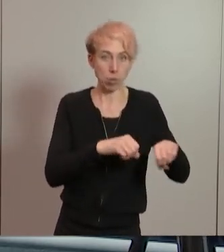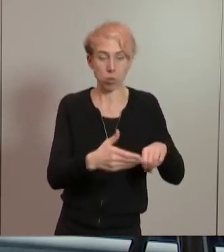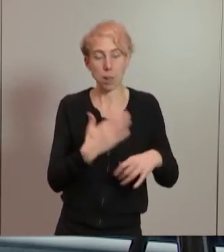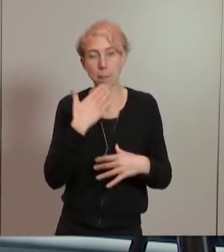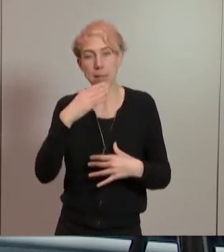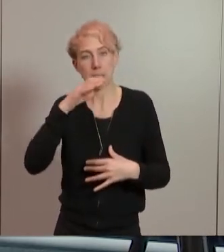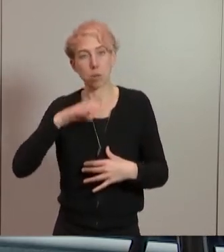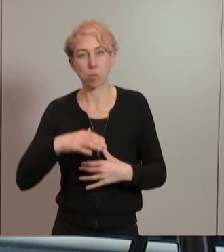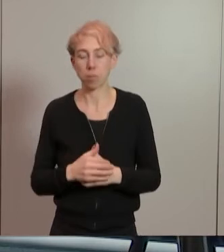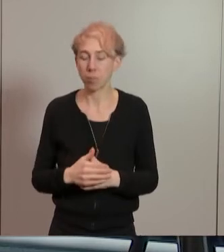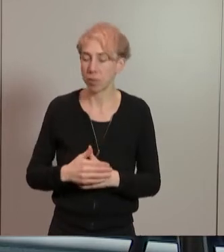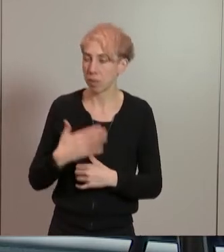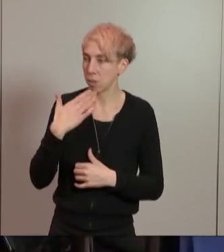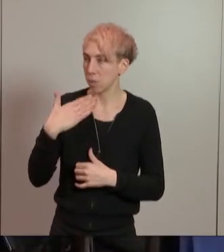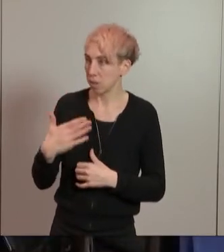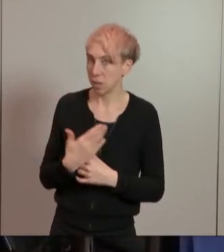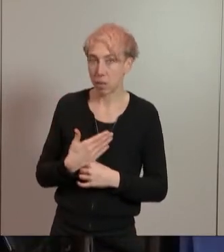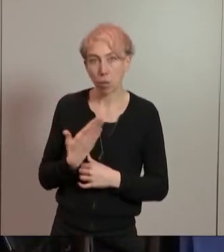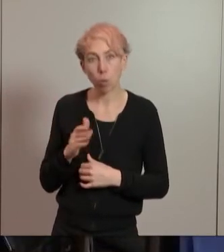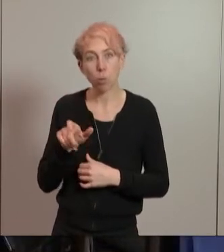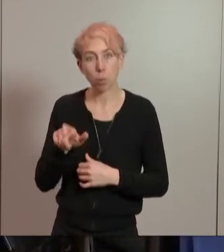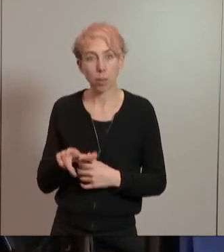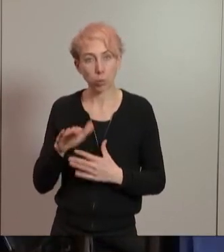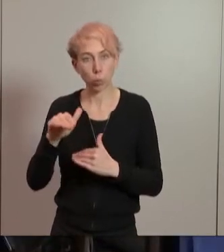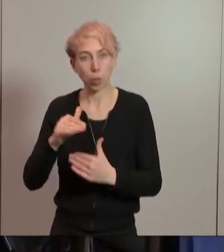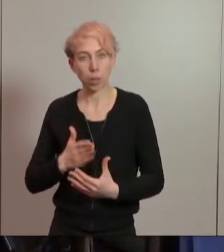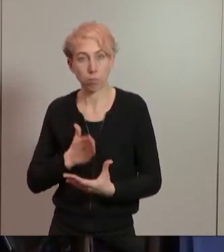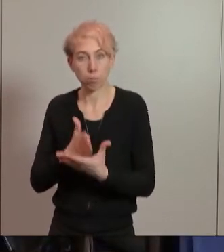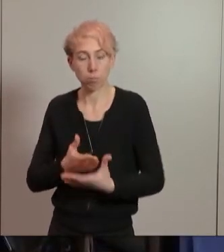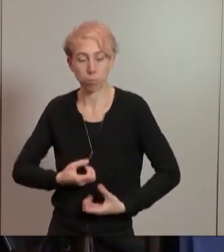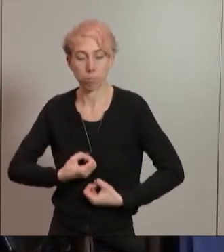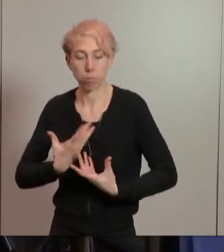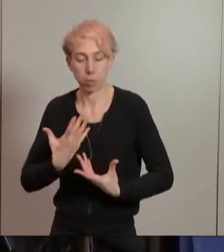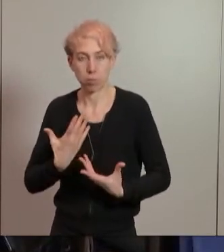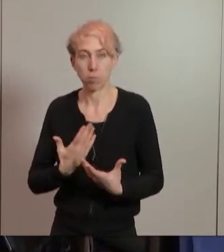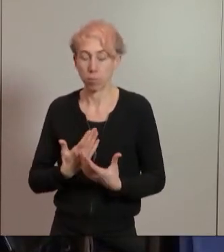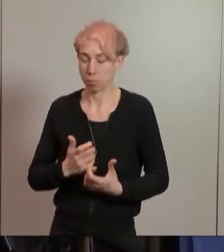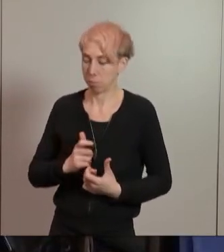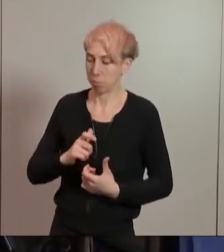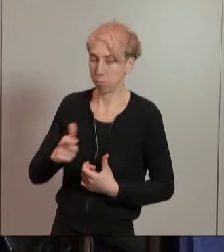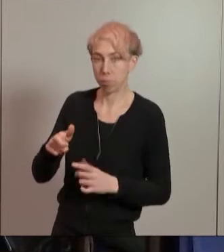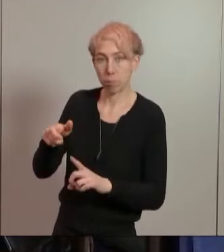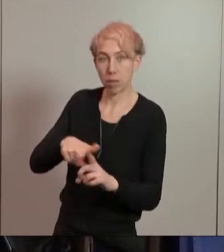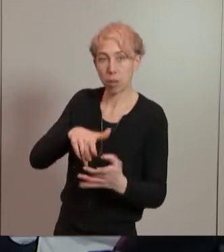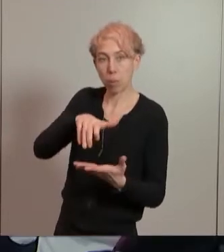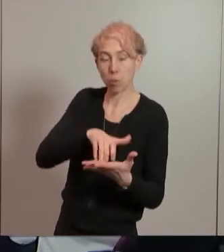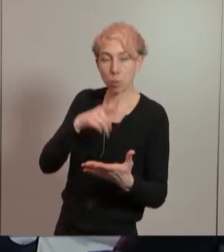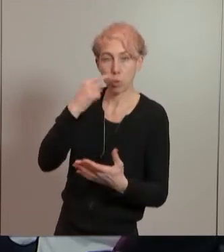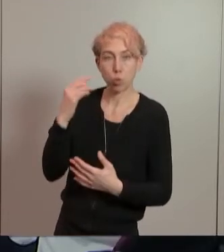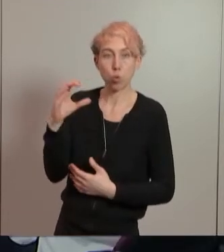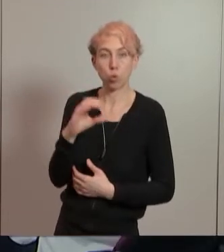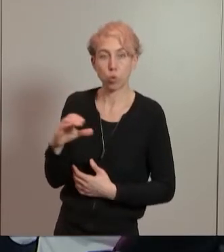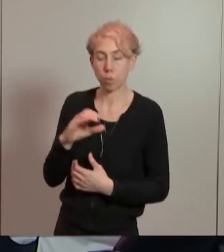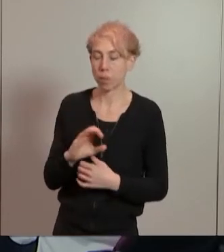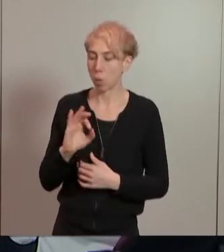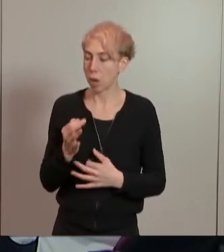Merci. Merci. Y a-t-il une autre intervention sur le sujet ? Je repasse la parole au rapporteur, Loïc Chusseau. Oui, alors